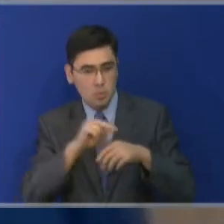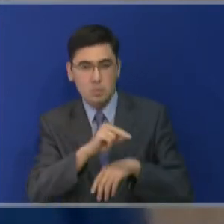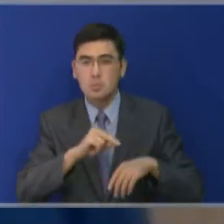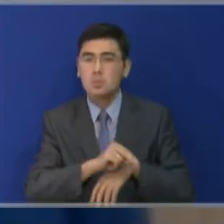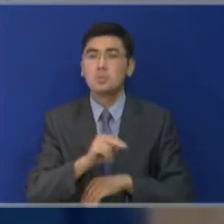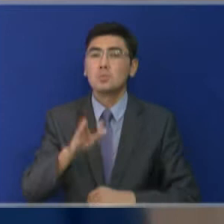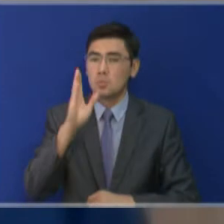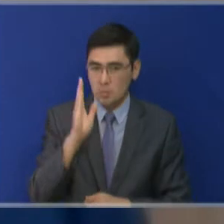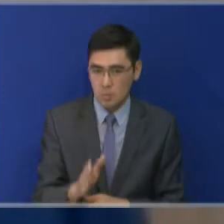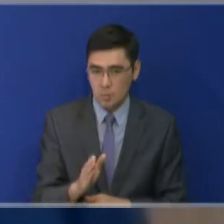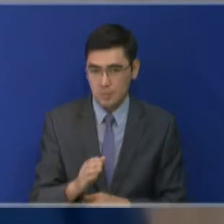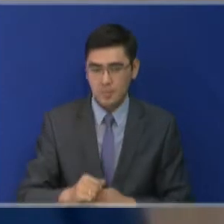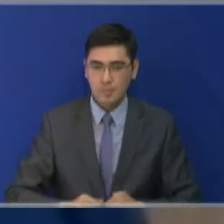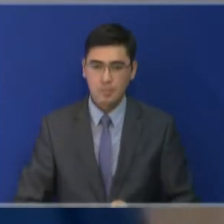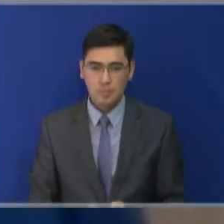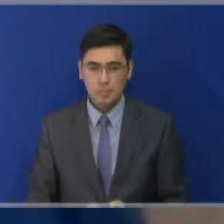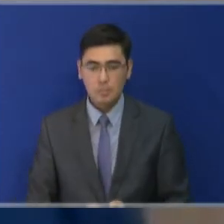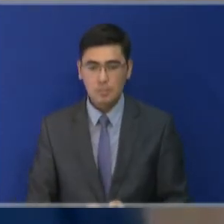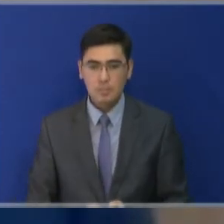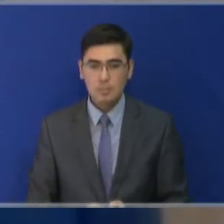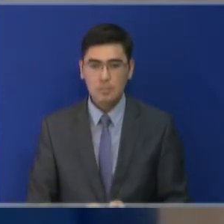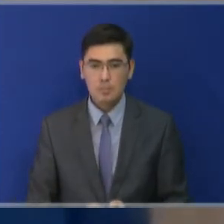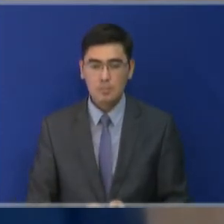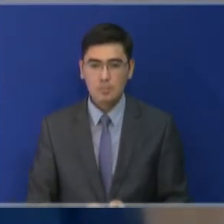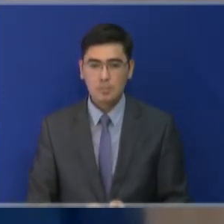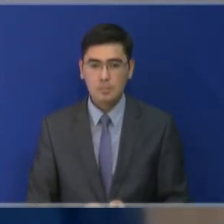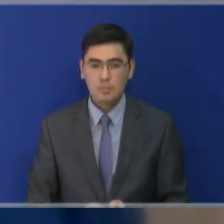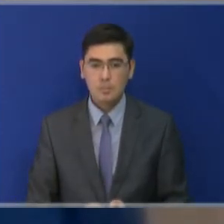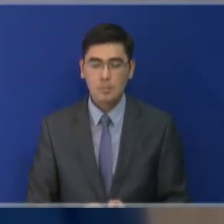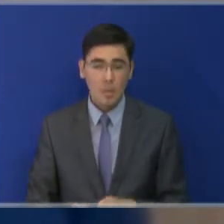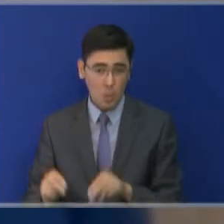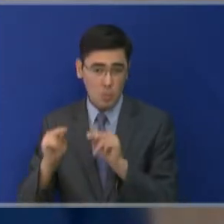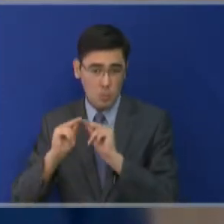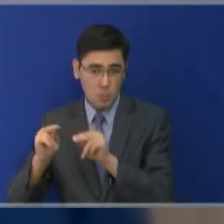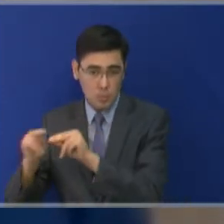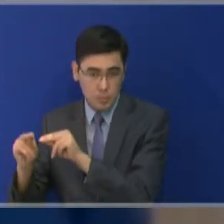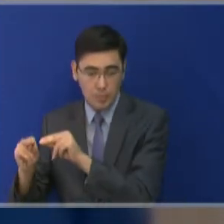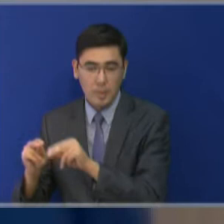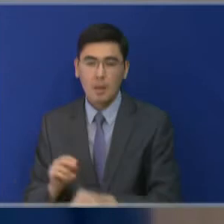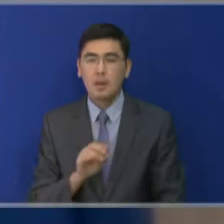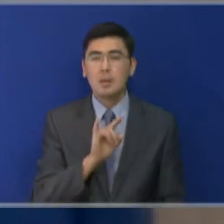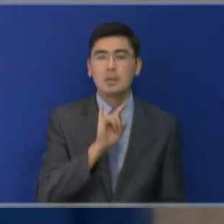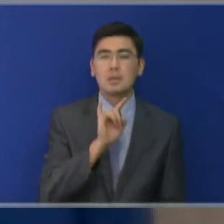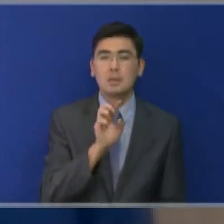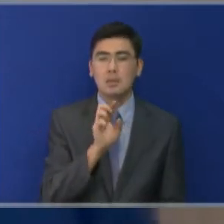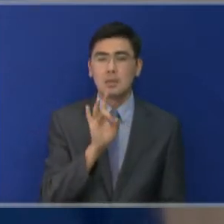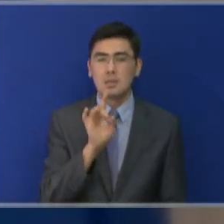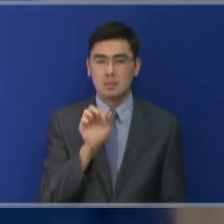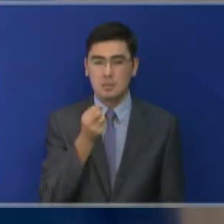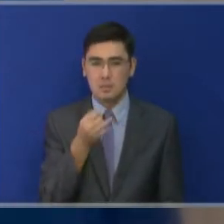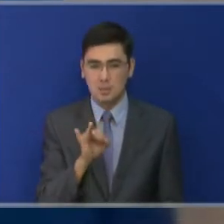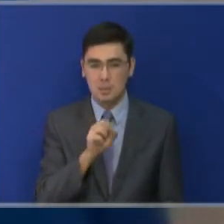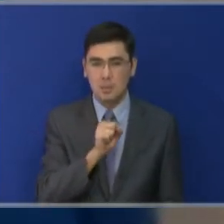салтымызды түбегейлі өзгертті. Ұлт ұстазы Ыбырай Алтынсариннің